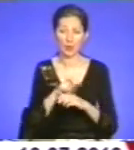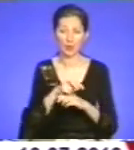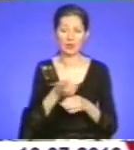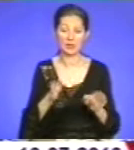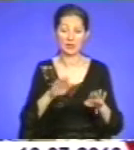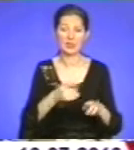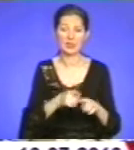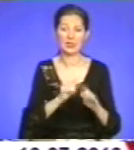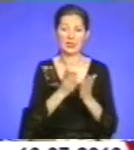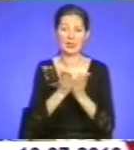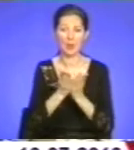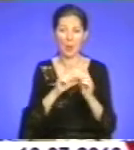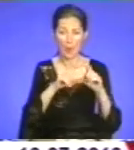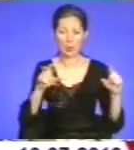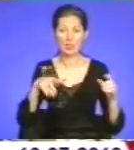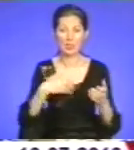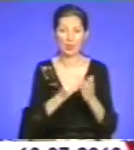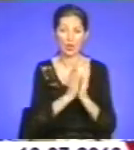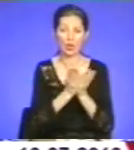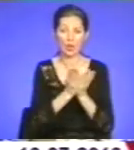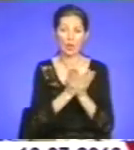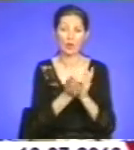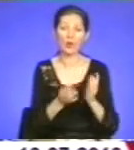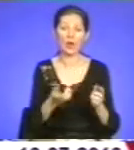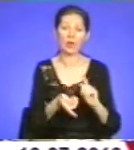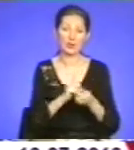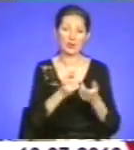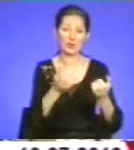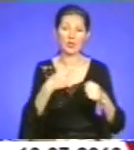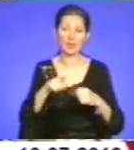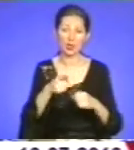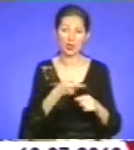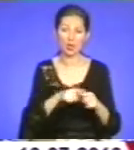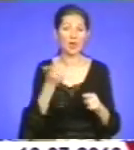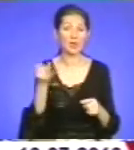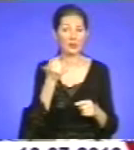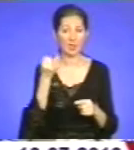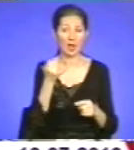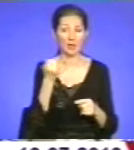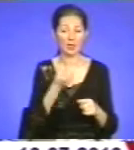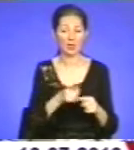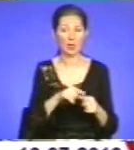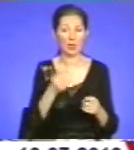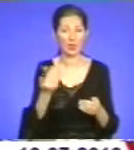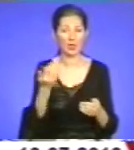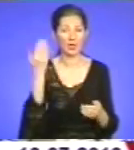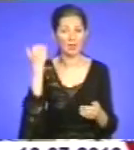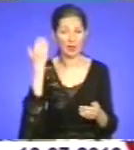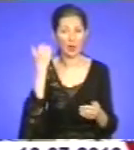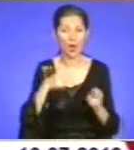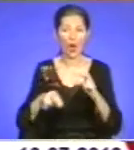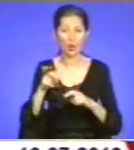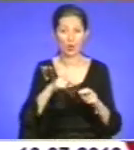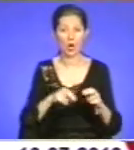на цій поличці свою книгу, натомість взяти собі якусь іншу, яка їх зацікавила, яку вони давно